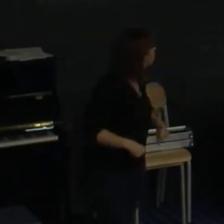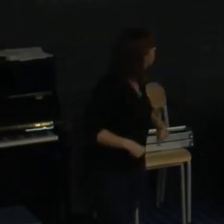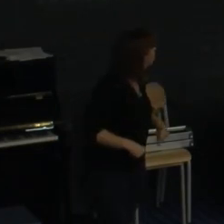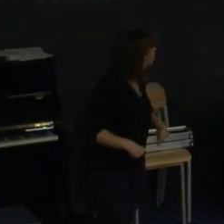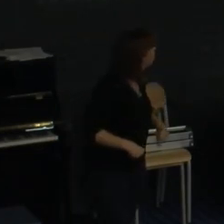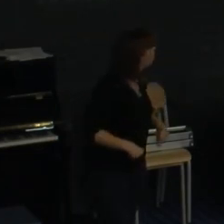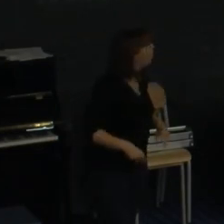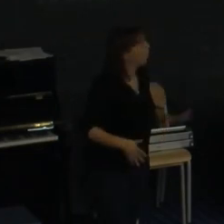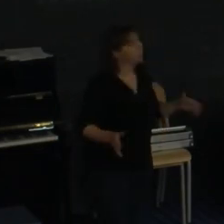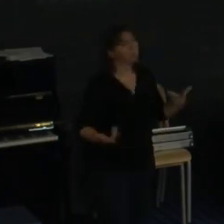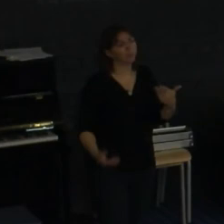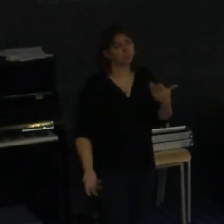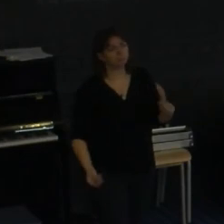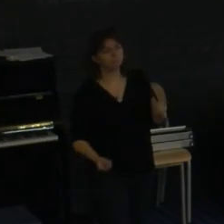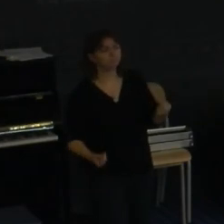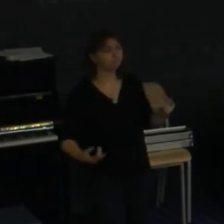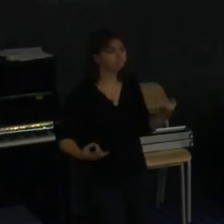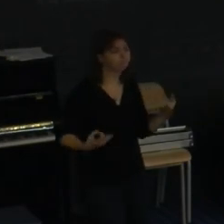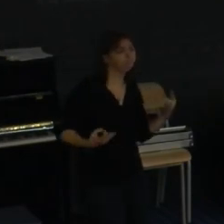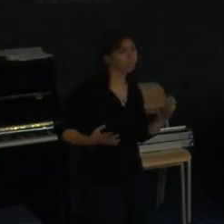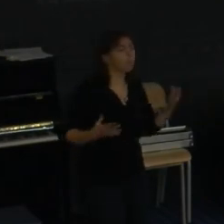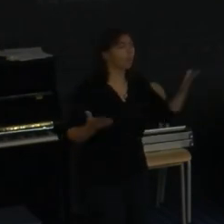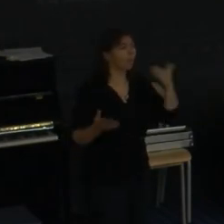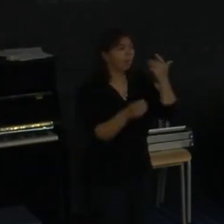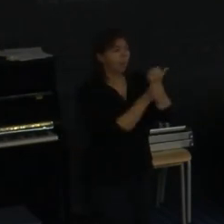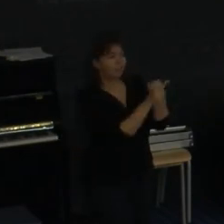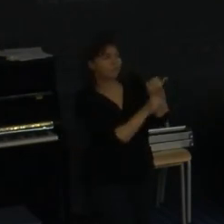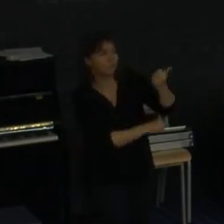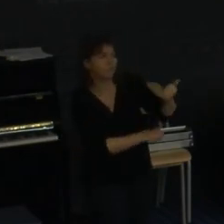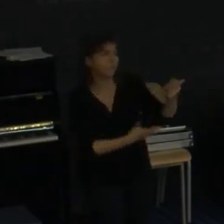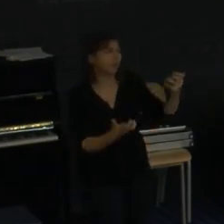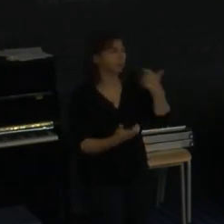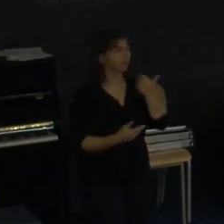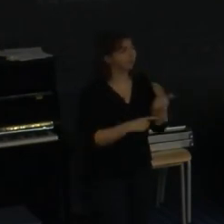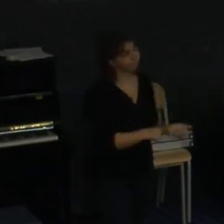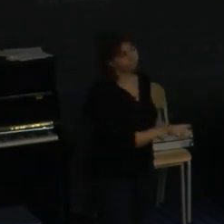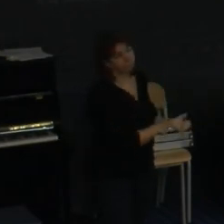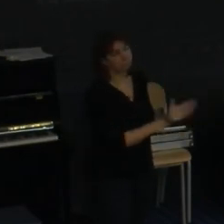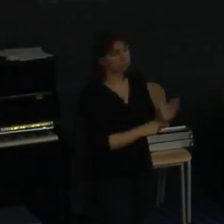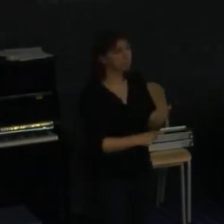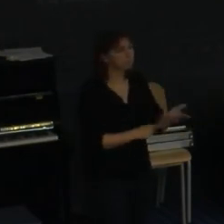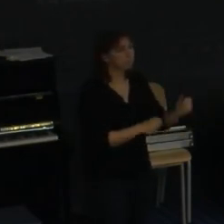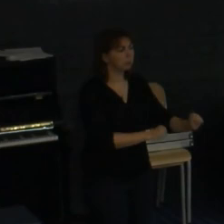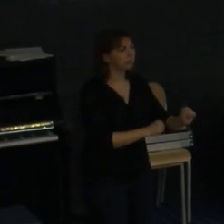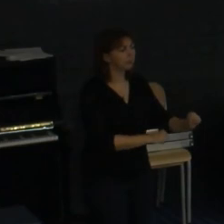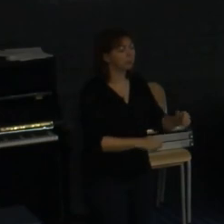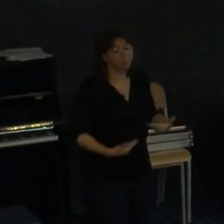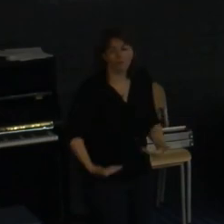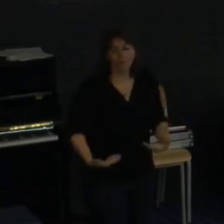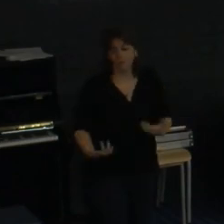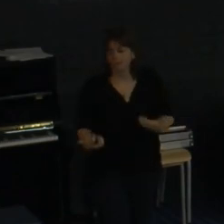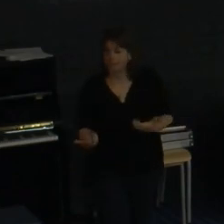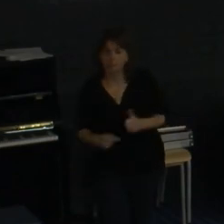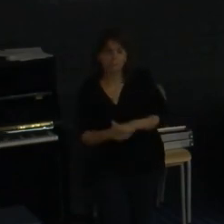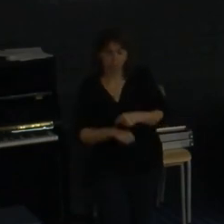peut-être un peu présomptueux de ma part, mais l'année prochaine, je vais essayer de proposer différents sujets. Il y a un truc que j'aurais bien voulu vous présenter aujourd'hui, mais une